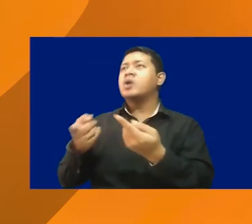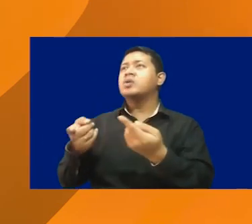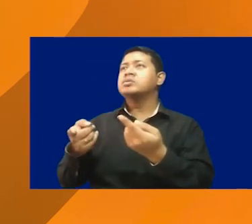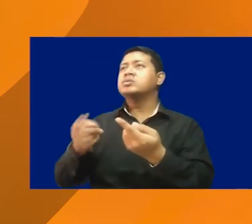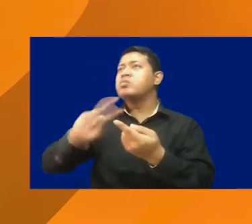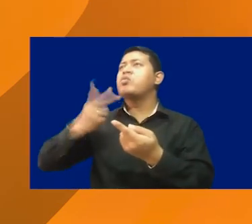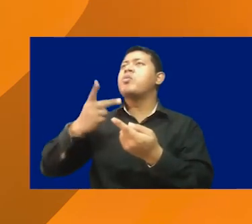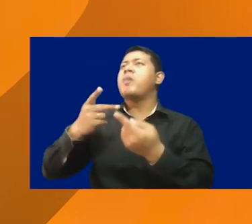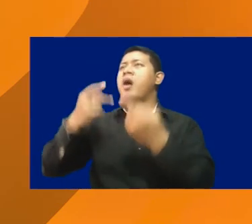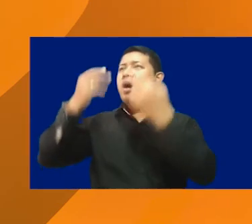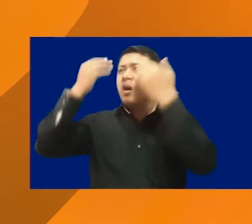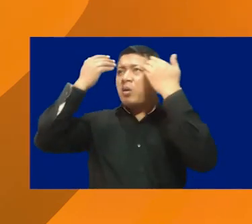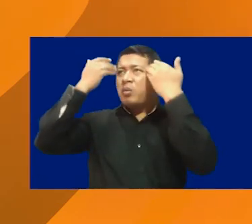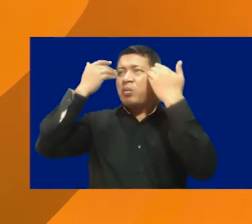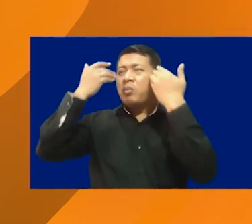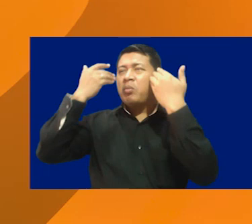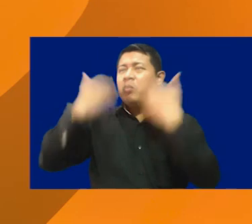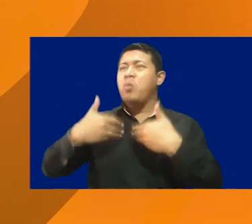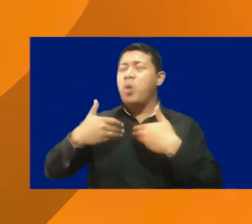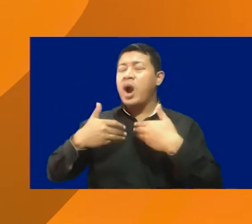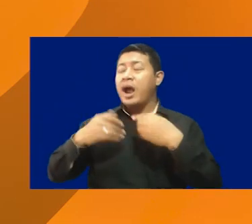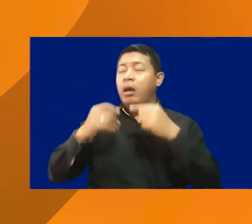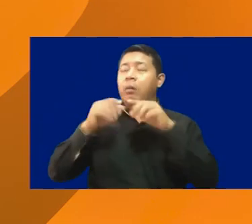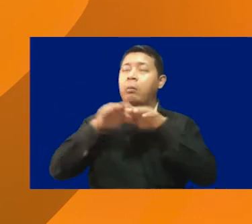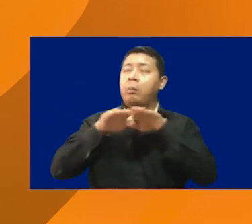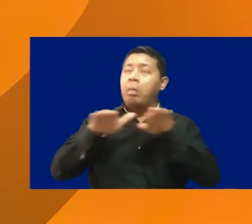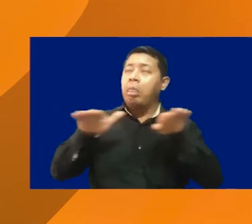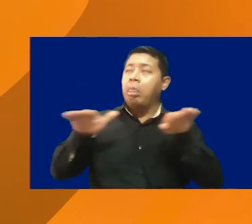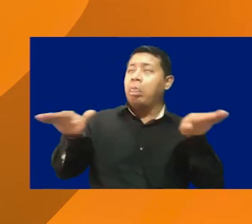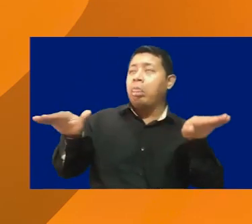Semakin sering saya dengar, semakin saya menyadari bahwa